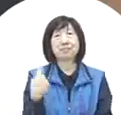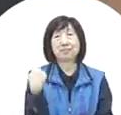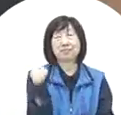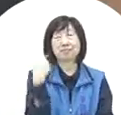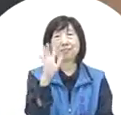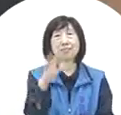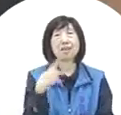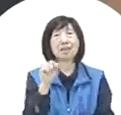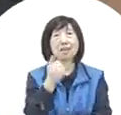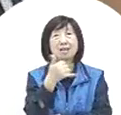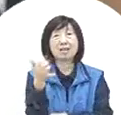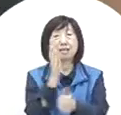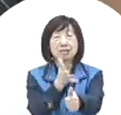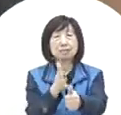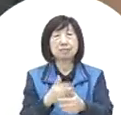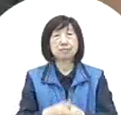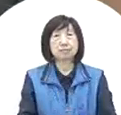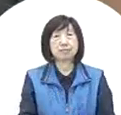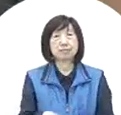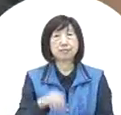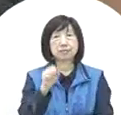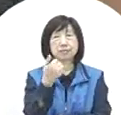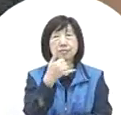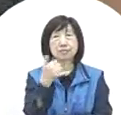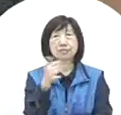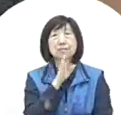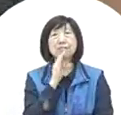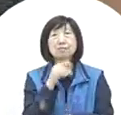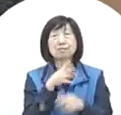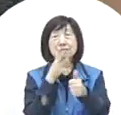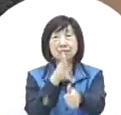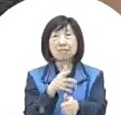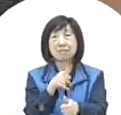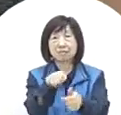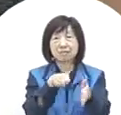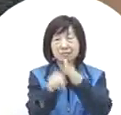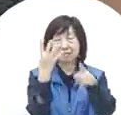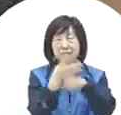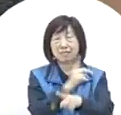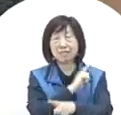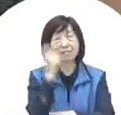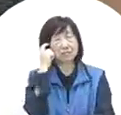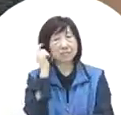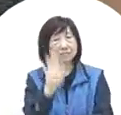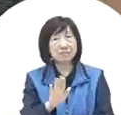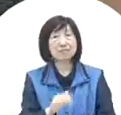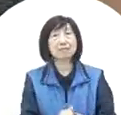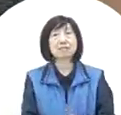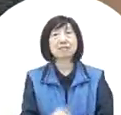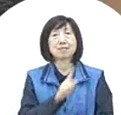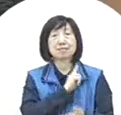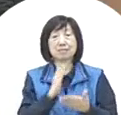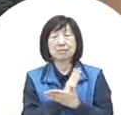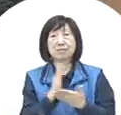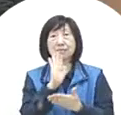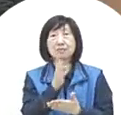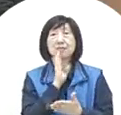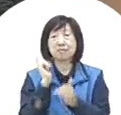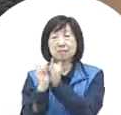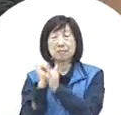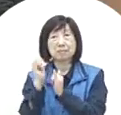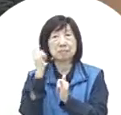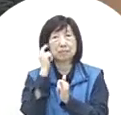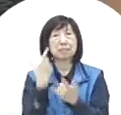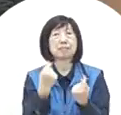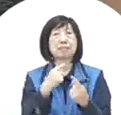对你的咨询，议员表达是民众的意见，你有你专业的想法、专业的看法，但是民众的意见你还是可以回